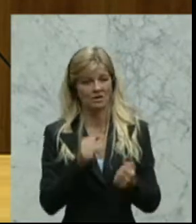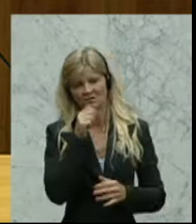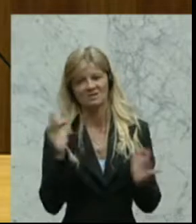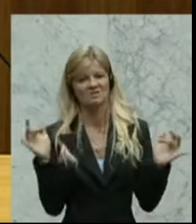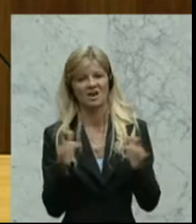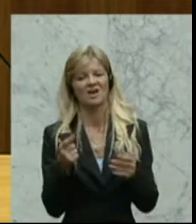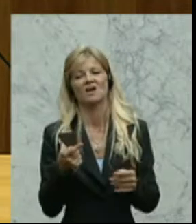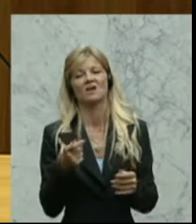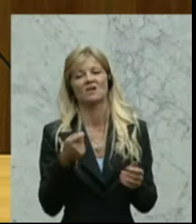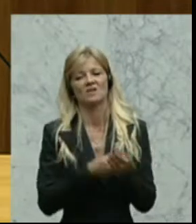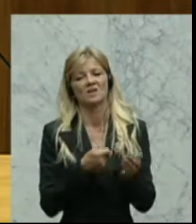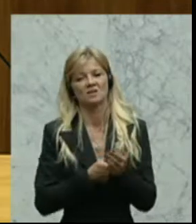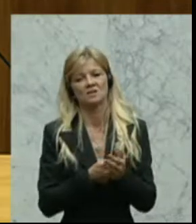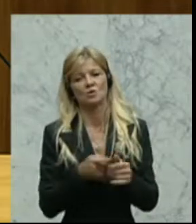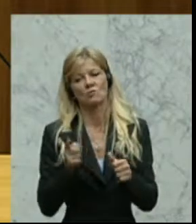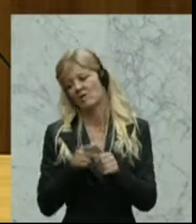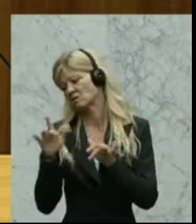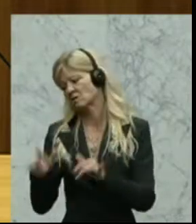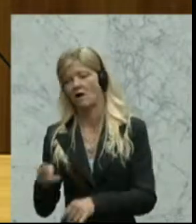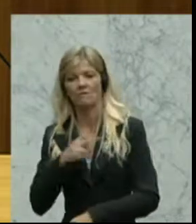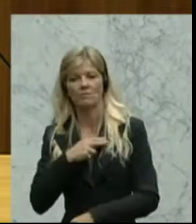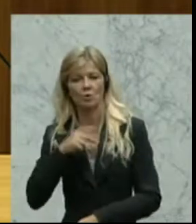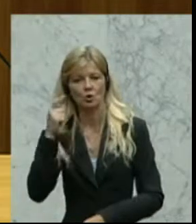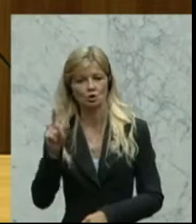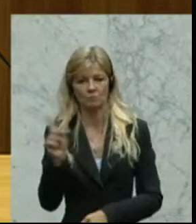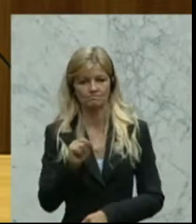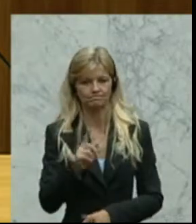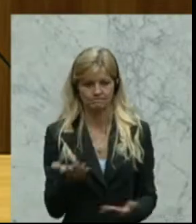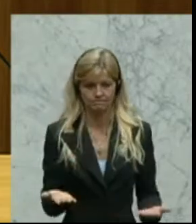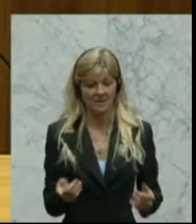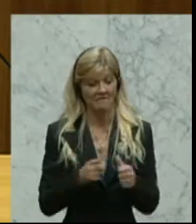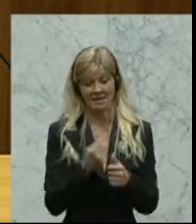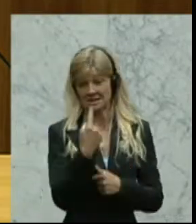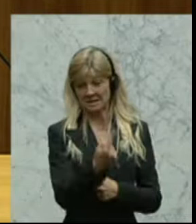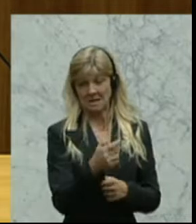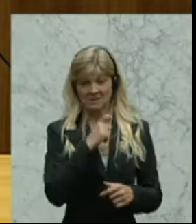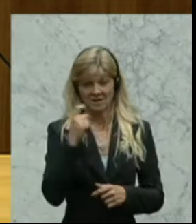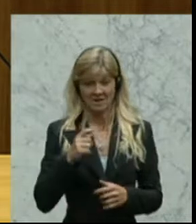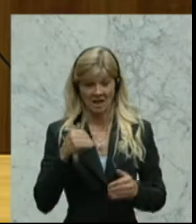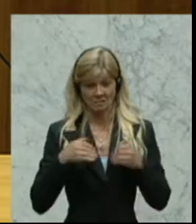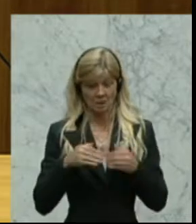Und wenn Sie sagen und Ihr Finanzminister und die Vorgänger gesagt haben, Sie wollen